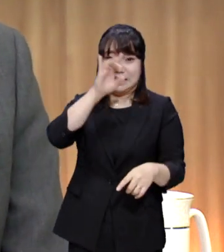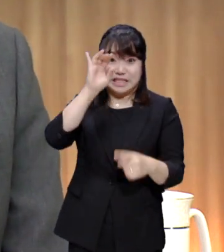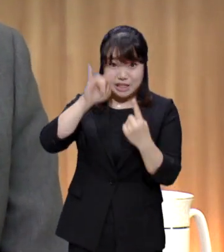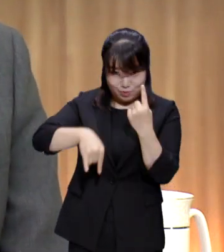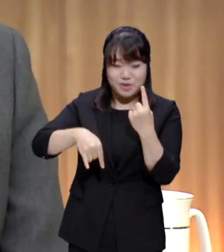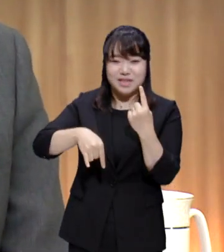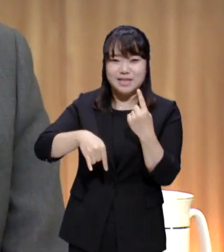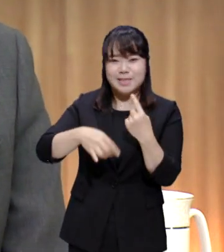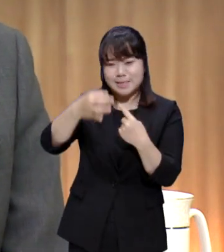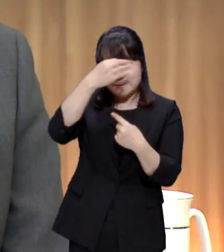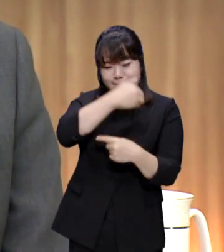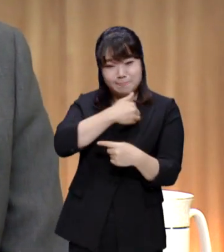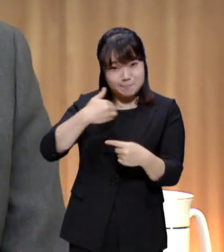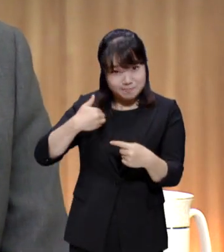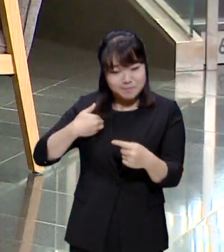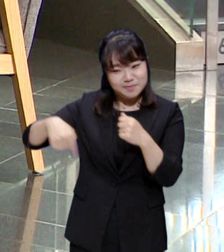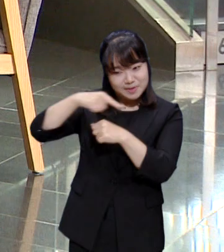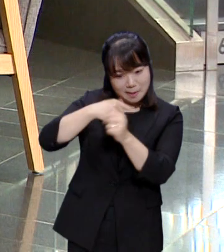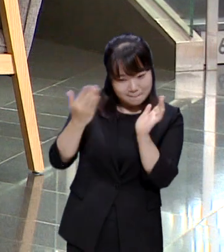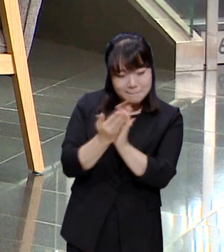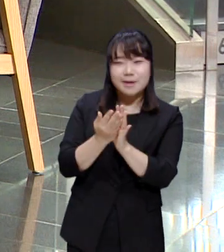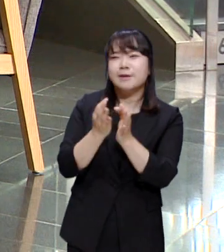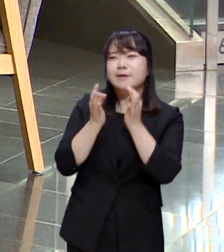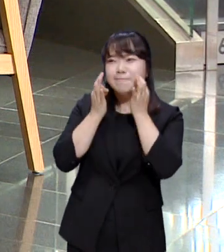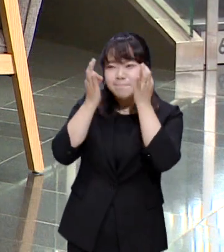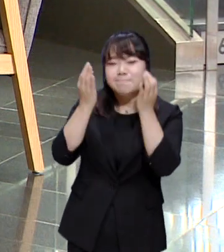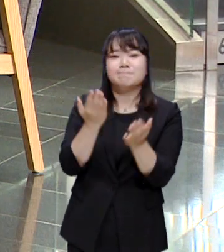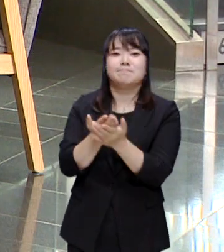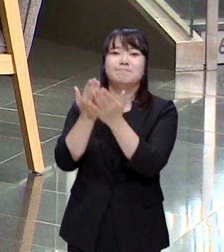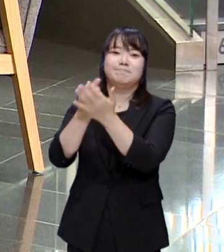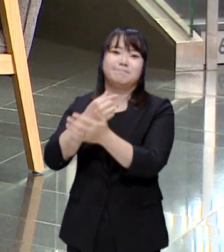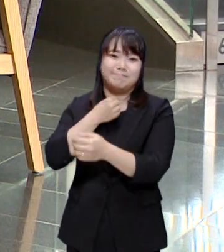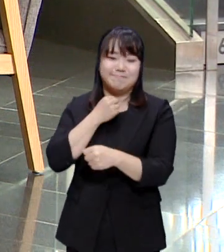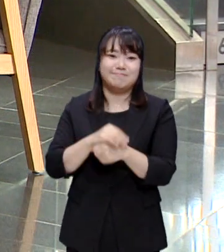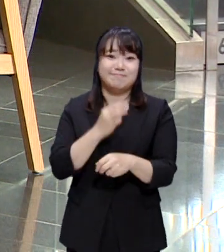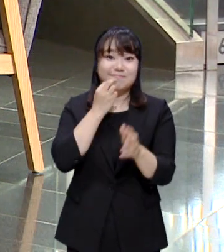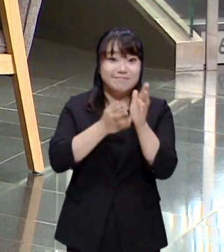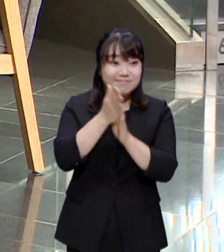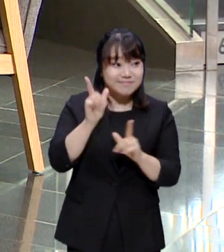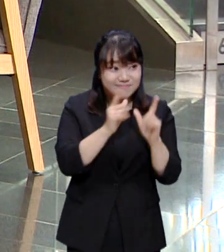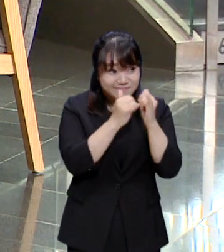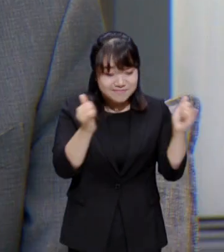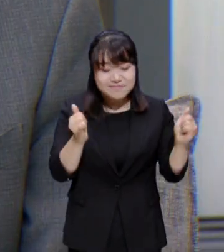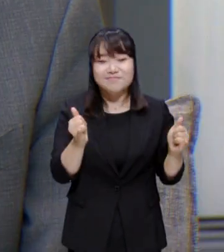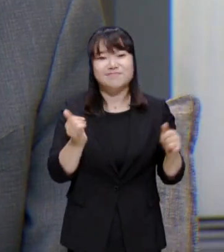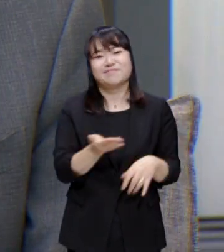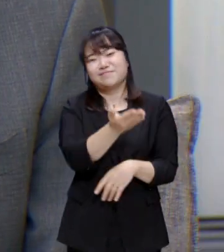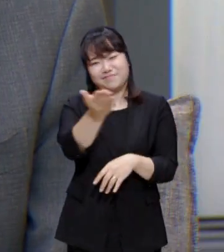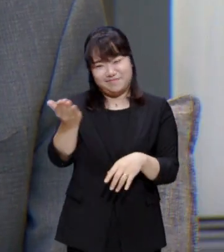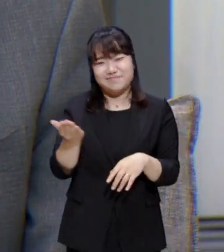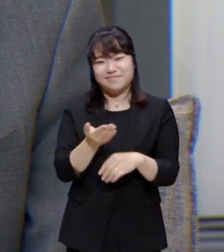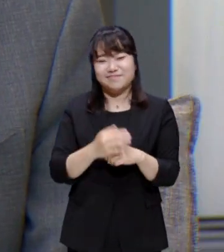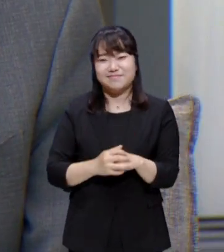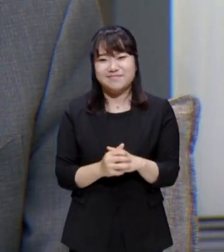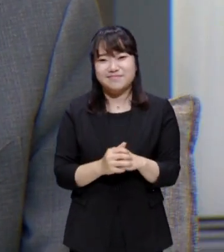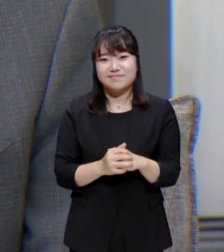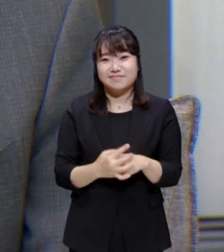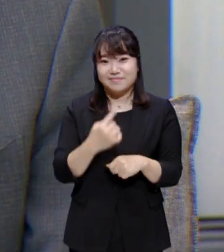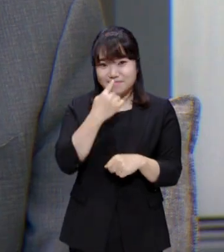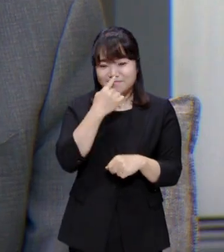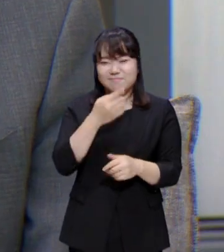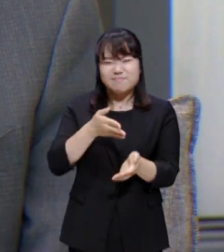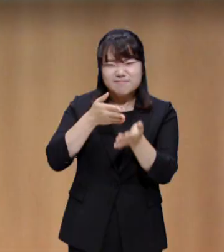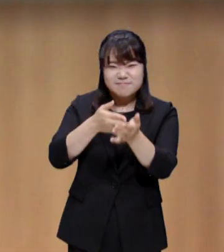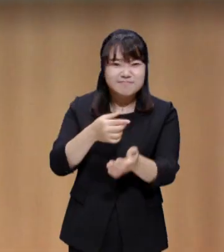거기에 충분한 준비를 하고 있습니다. 우리 서울 시민들께 제가 말씀드리고